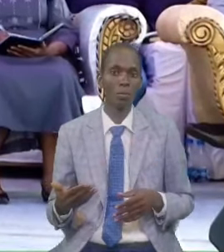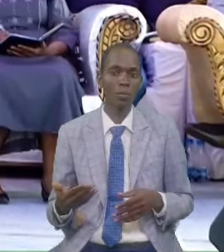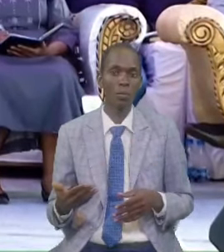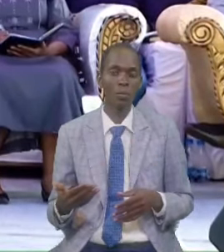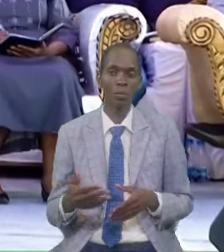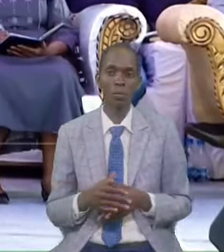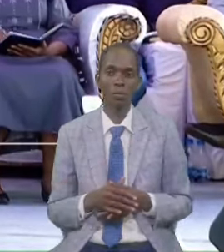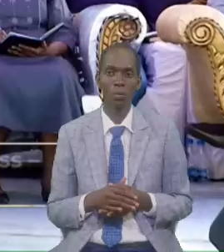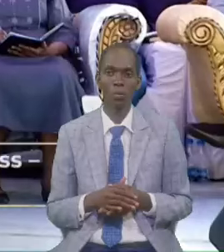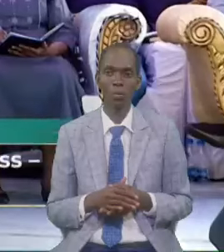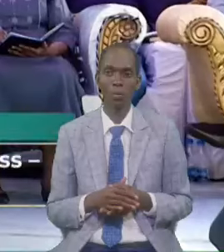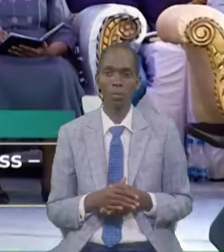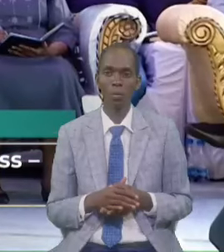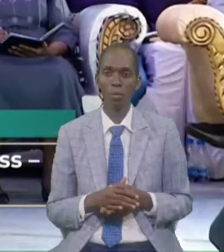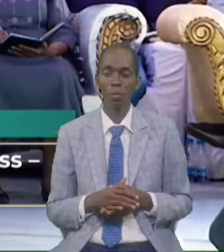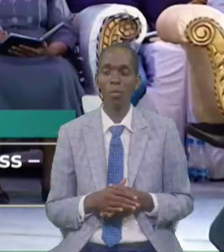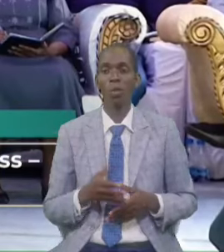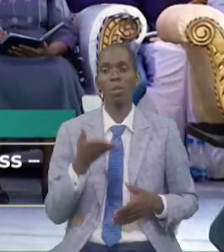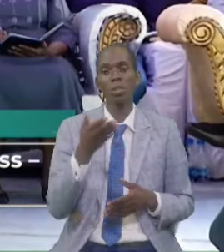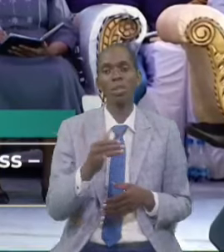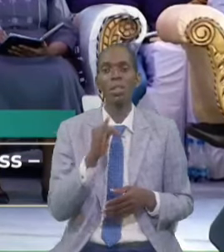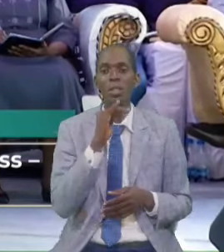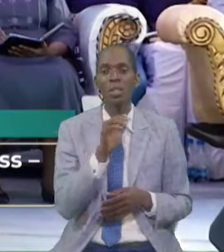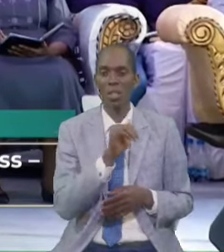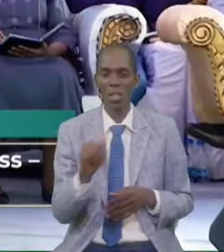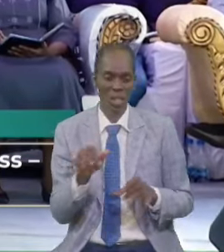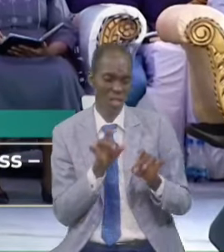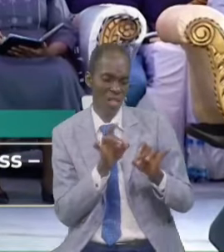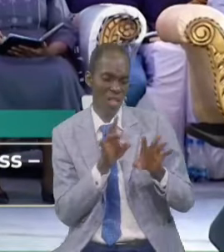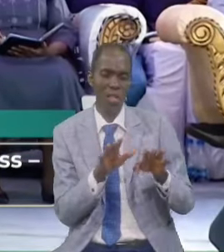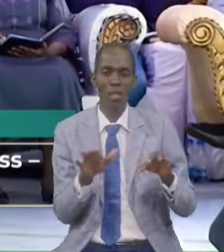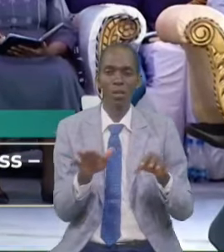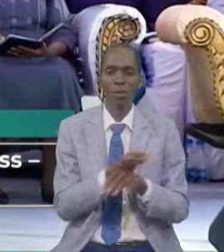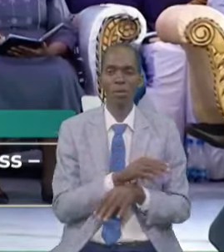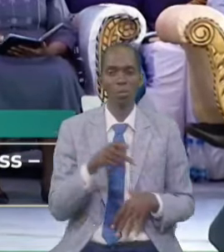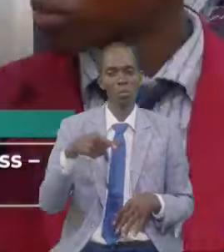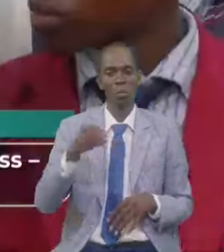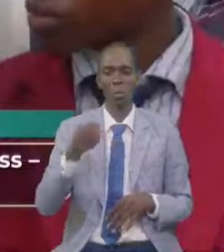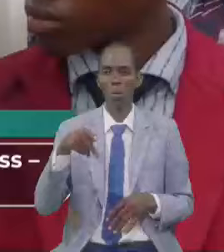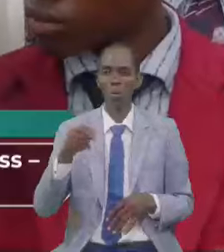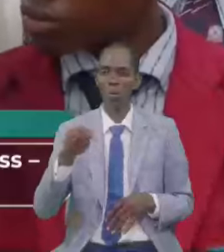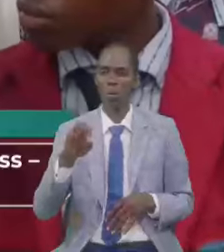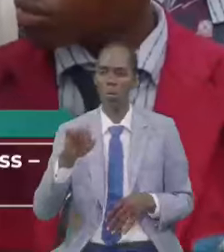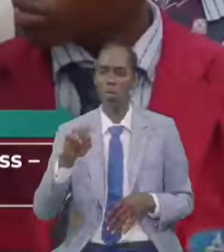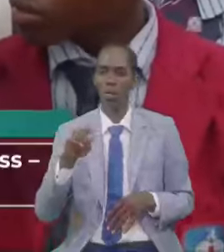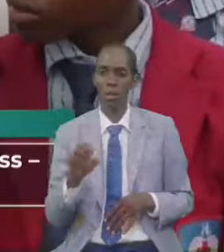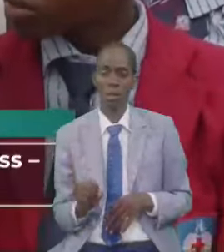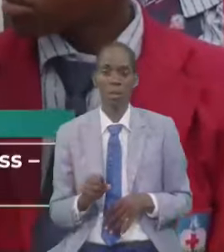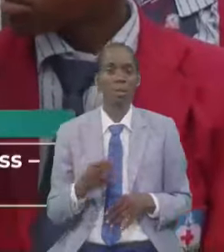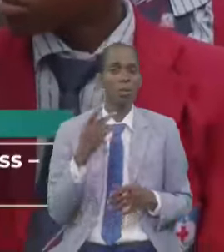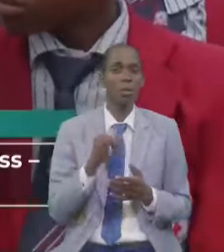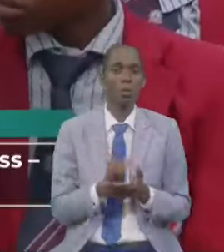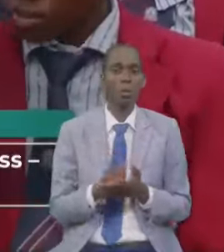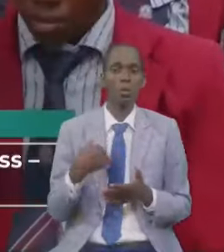That's a hateful propensity. వారికి ఉండేది ద్వేషపూరితమైన విధానాలు. Brought with us into the world. వారు అటువంటి